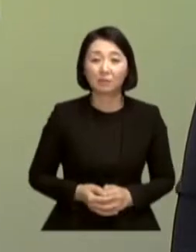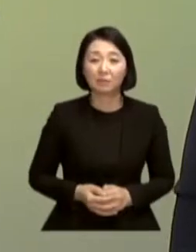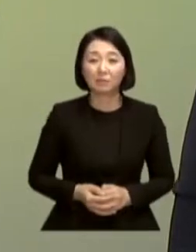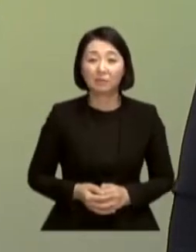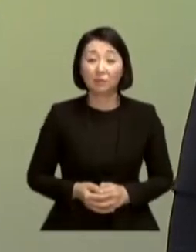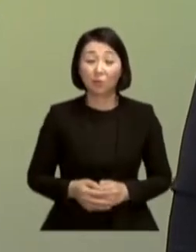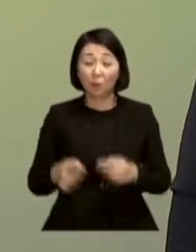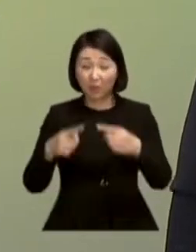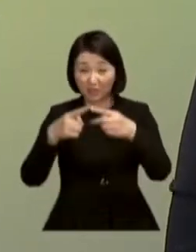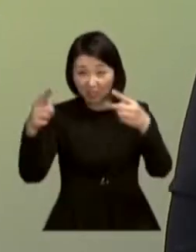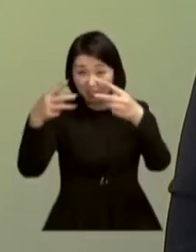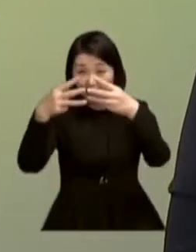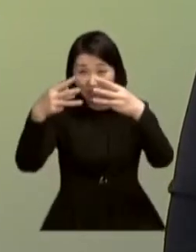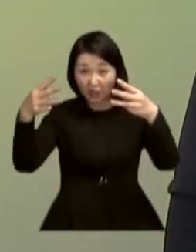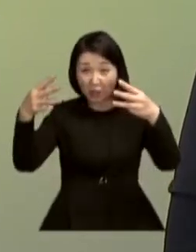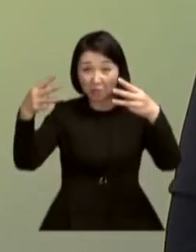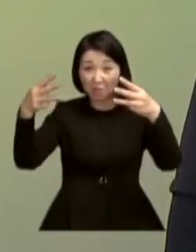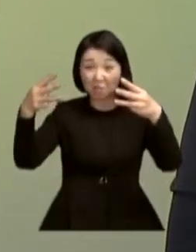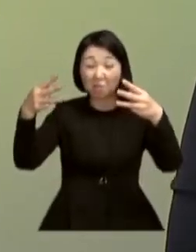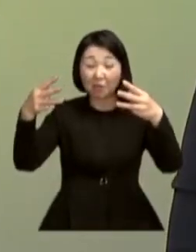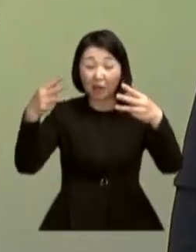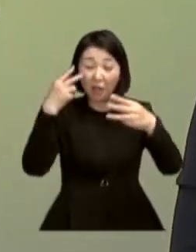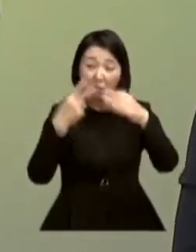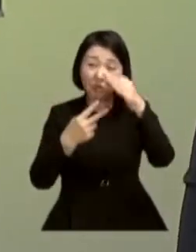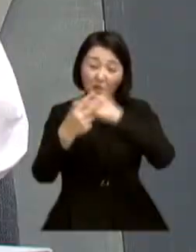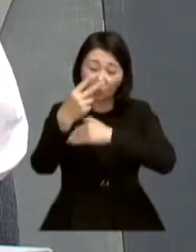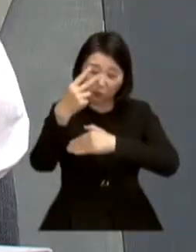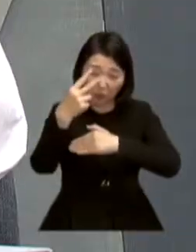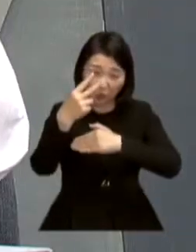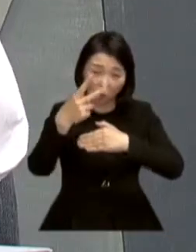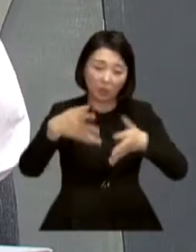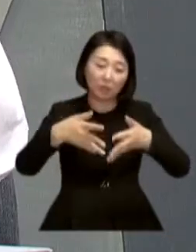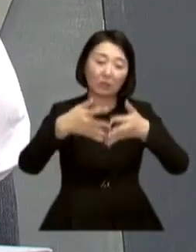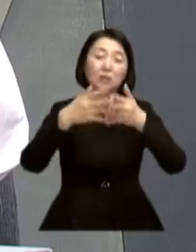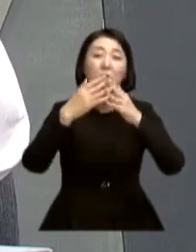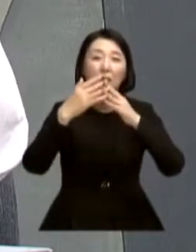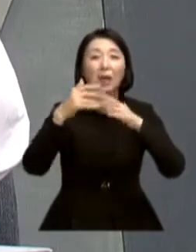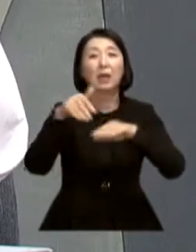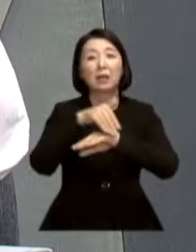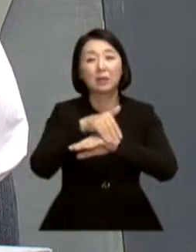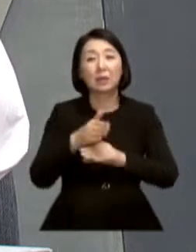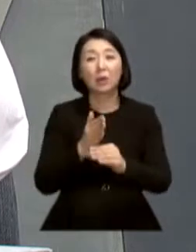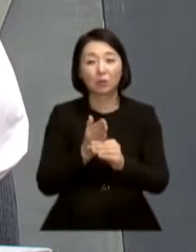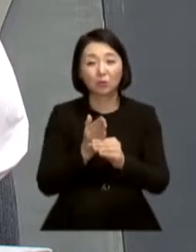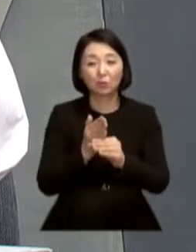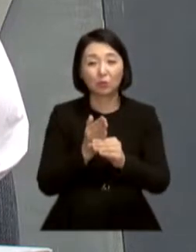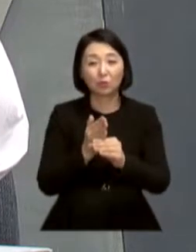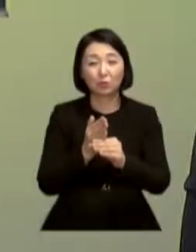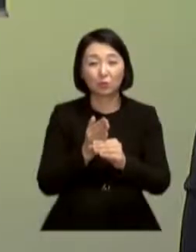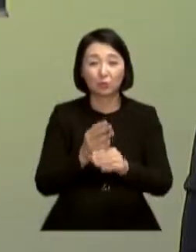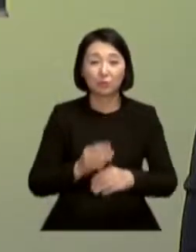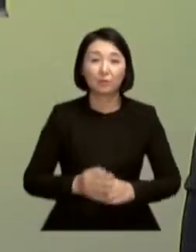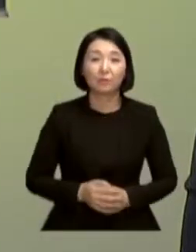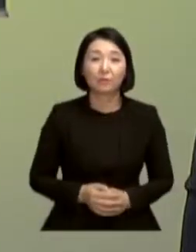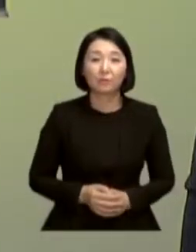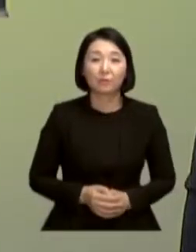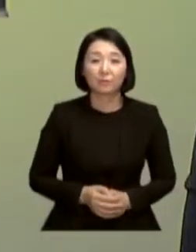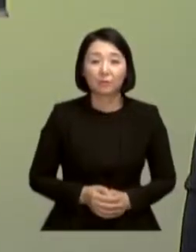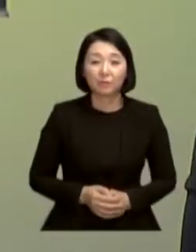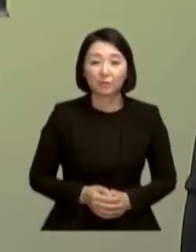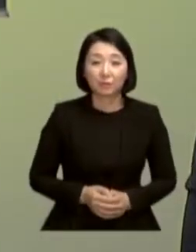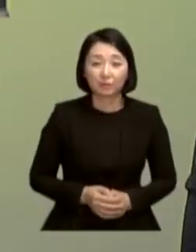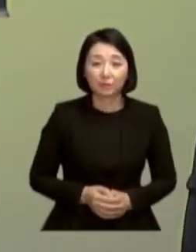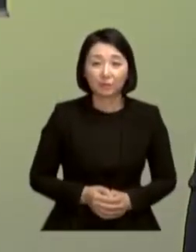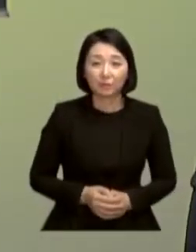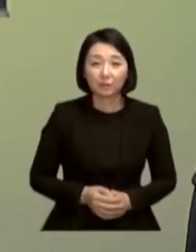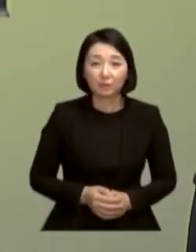상태인데 저희가 사실은 2층, 3층까지 이제 비전을 가지고 증축되어지는 네. 기구 포함해서 슬라브, 2층 슬라브, 네.